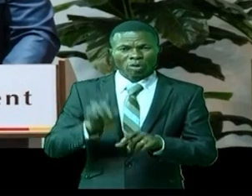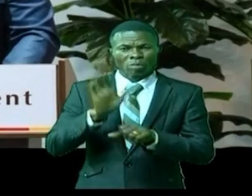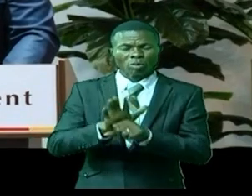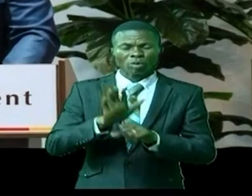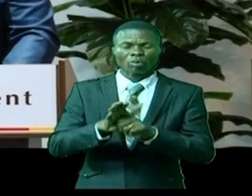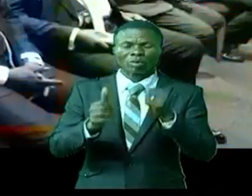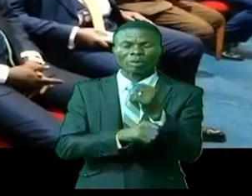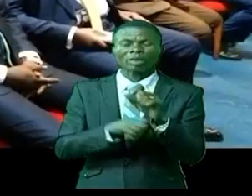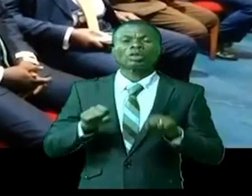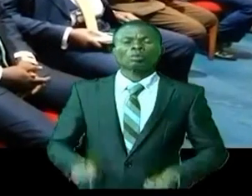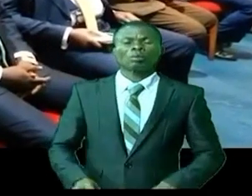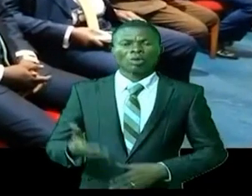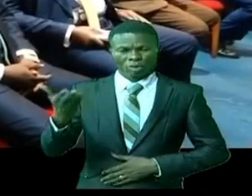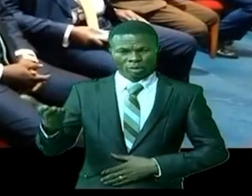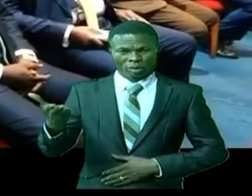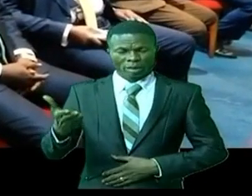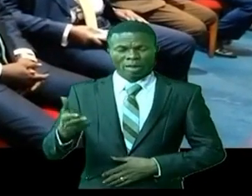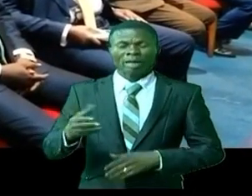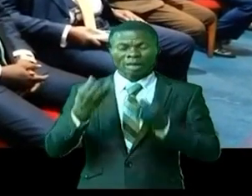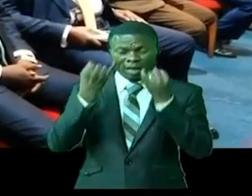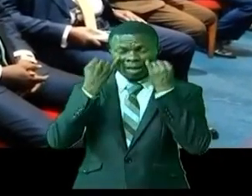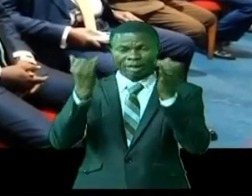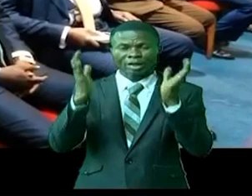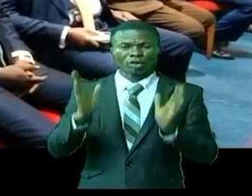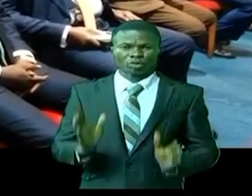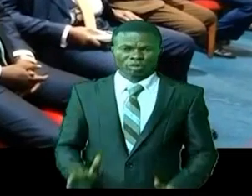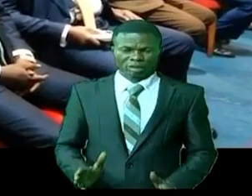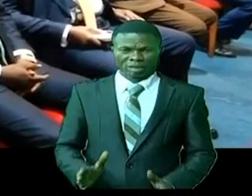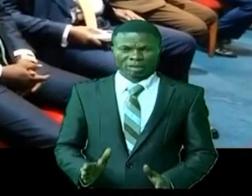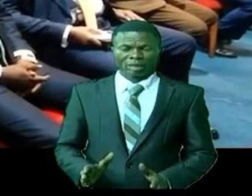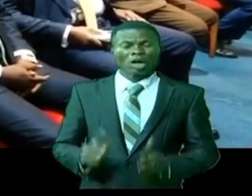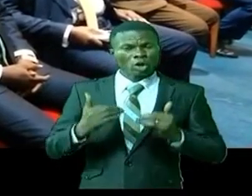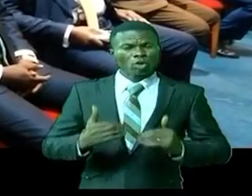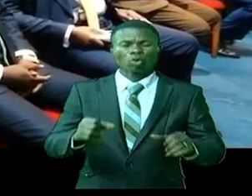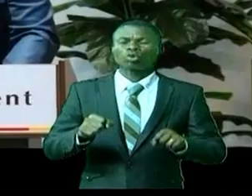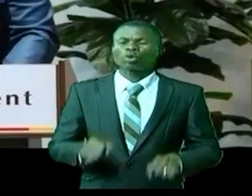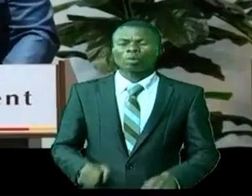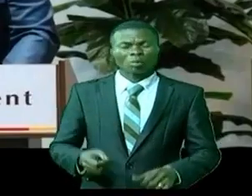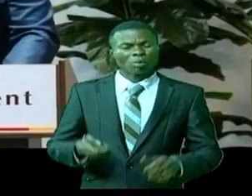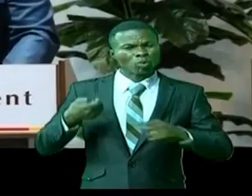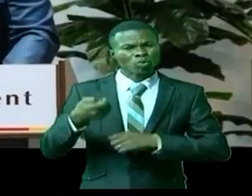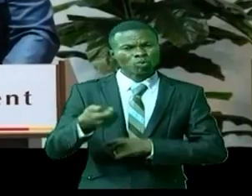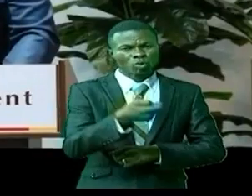morts, d'innocents, qu'on tue comme ça par